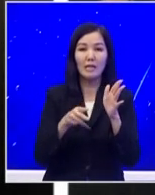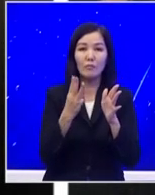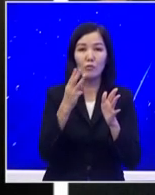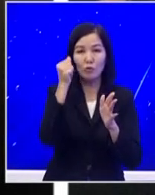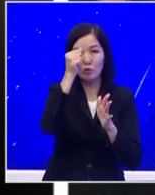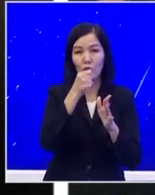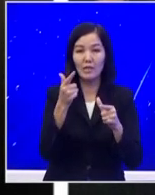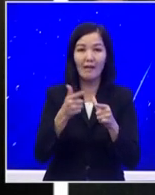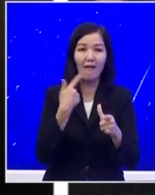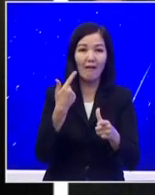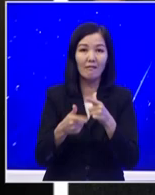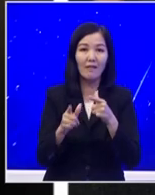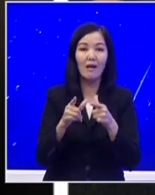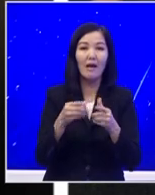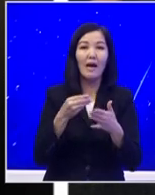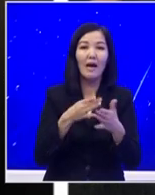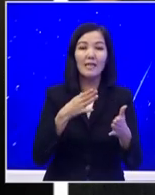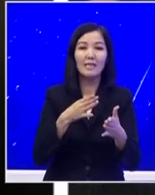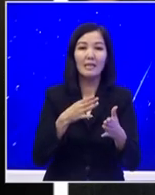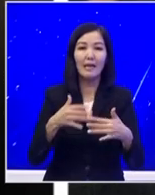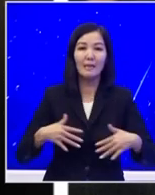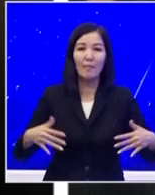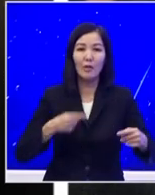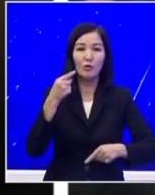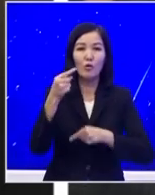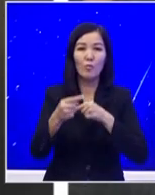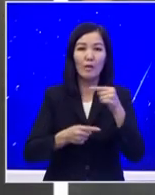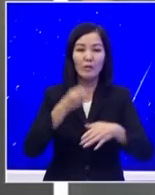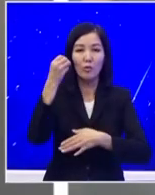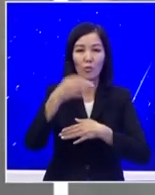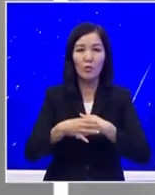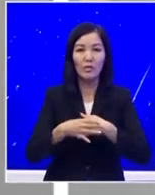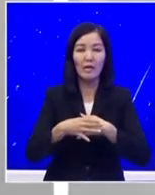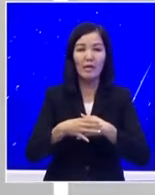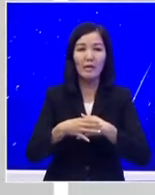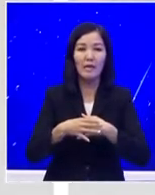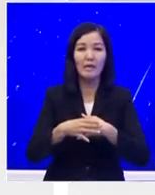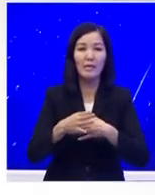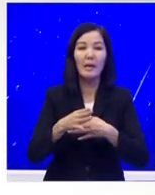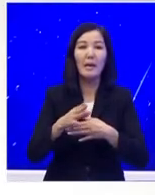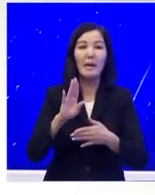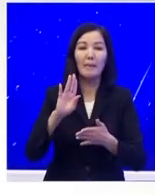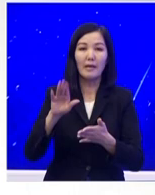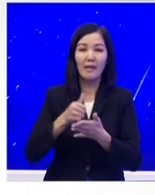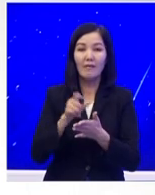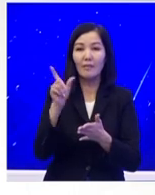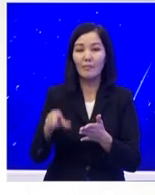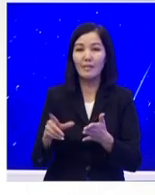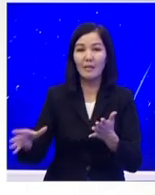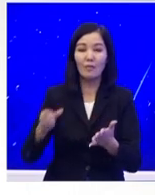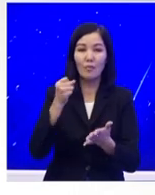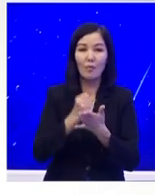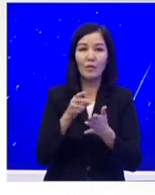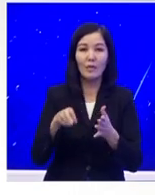1996-2003 жылдар аралығында асыл мал тұқымын асылдандыру орталығы ашық акционерлік қоғамының президенті болды. 2003